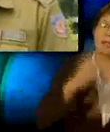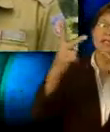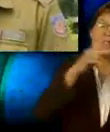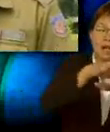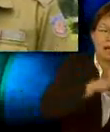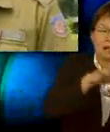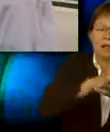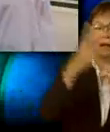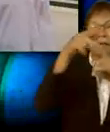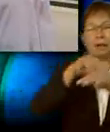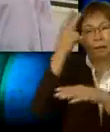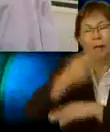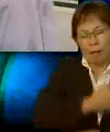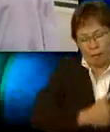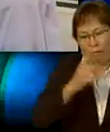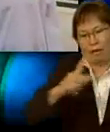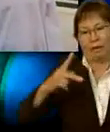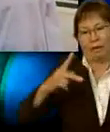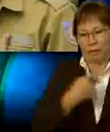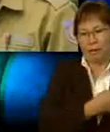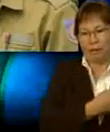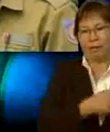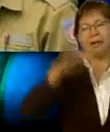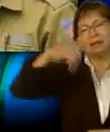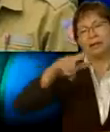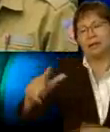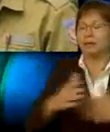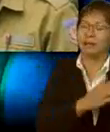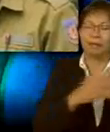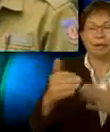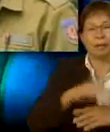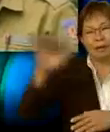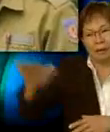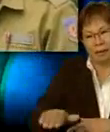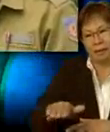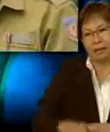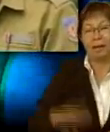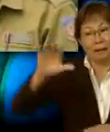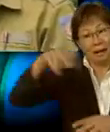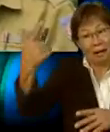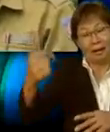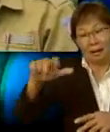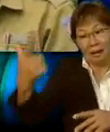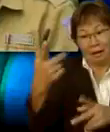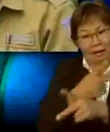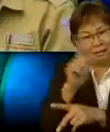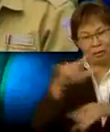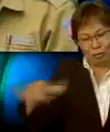bercakap kasar kepada Pak Cik. Maafkan kami. Yalah, tak ada apa-apa dia. Tapi lain kali jangan buat lagi